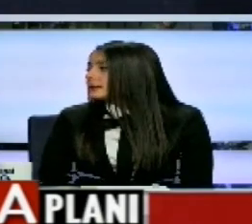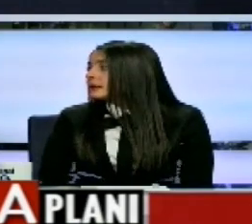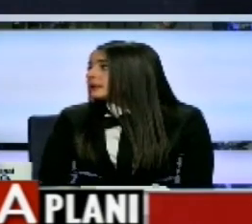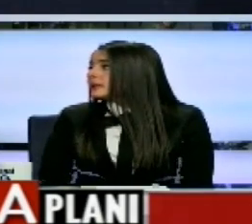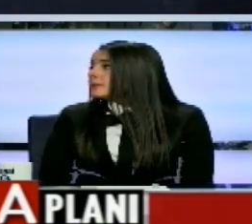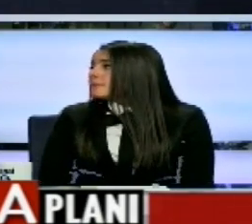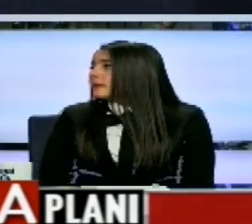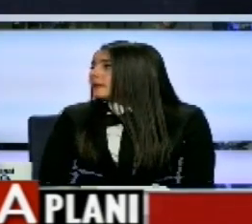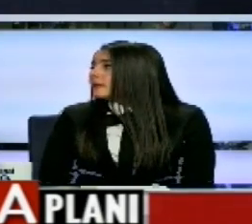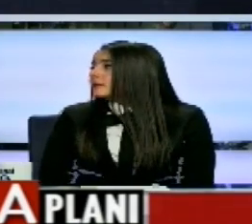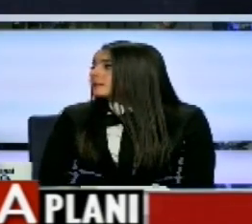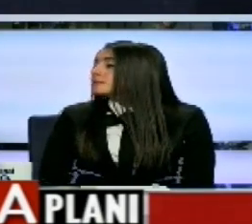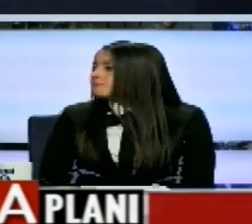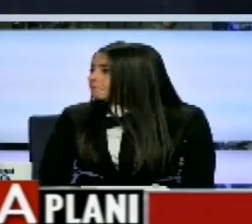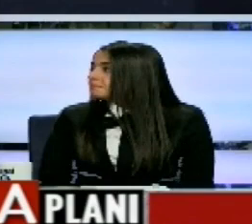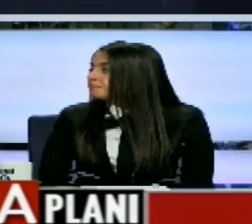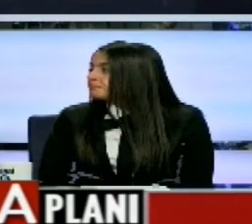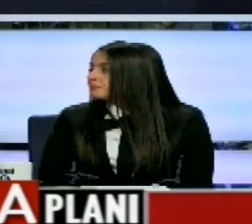olacaktır.